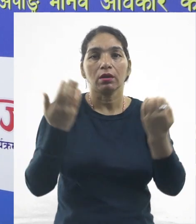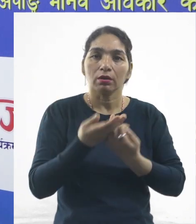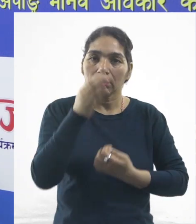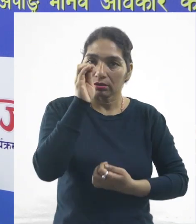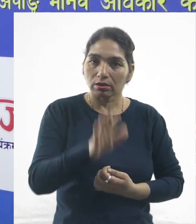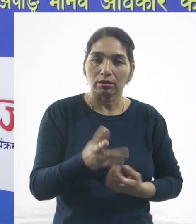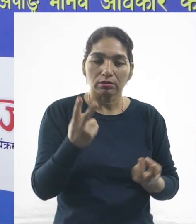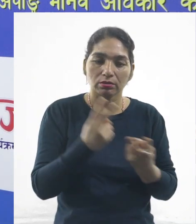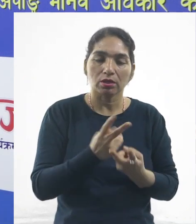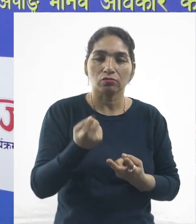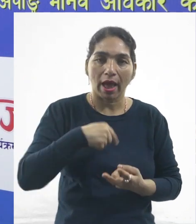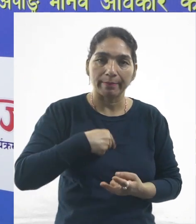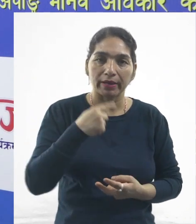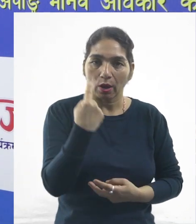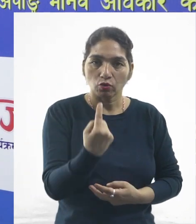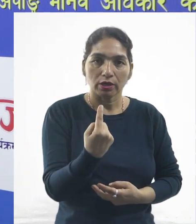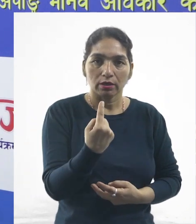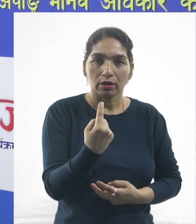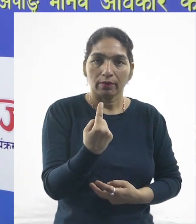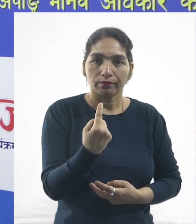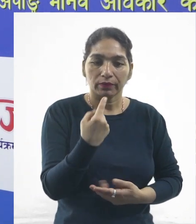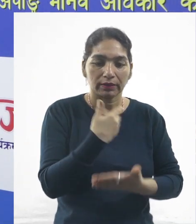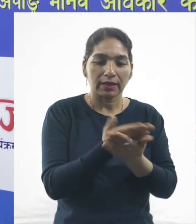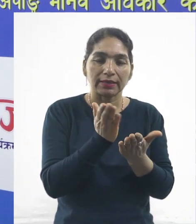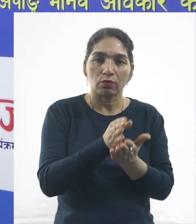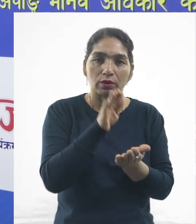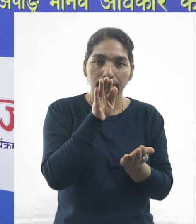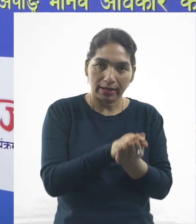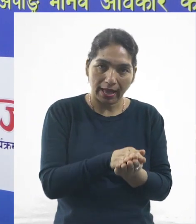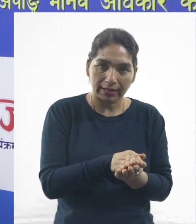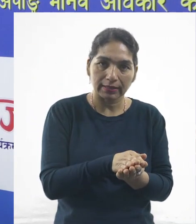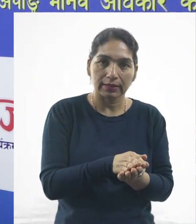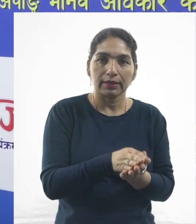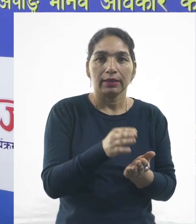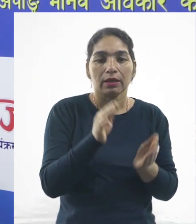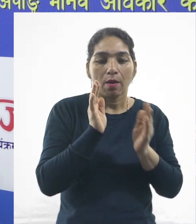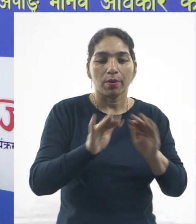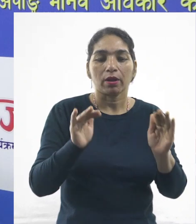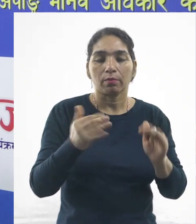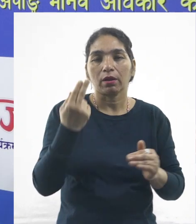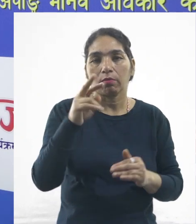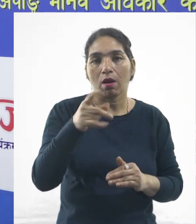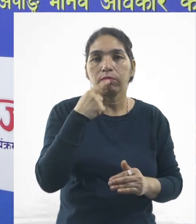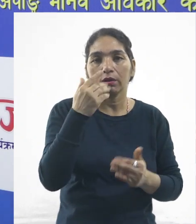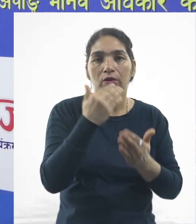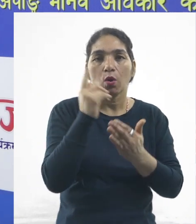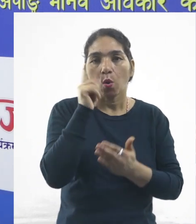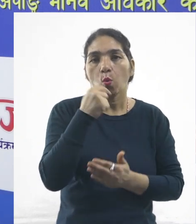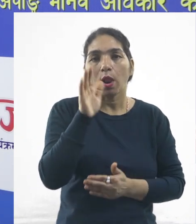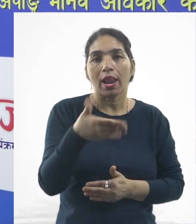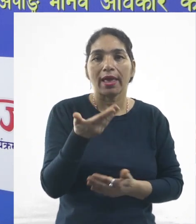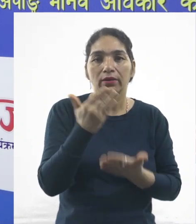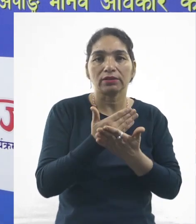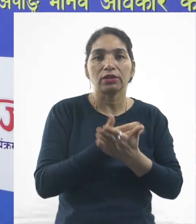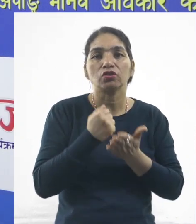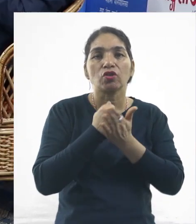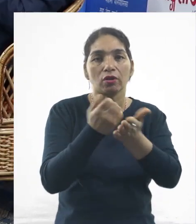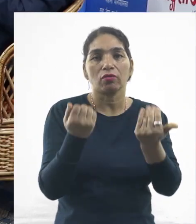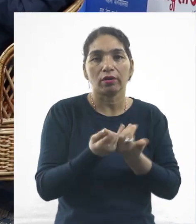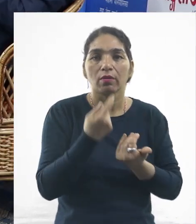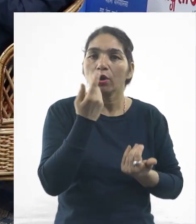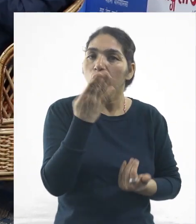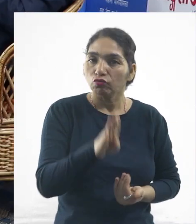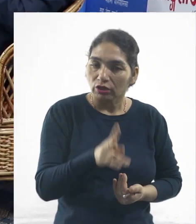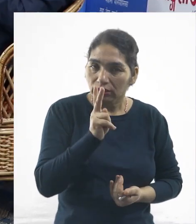हामी एउटै क्याटेगोरीमा राखेर हेर्ने संस्थाहरू पनि फरक फरक भयो भने चाहिँ कसलाई कसरी सहयोग गर्ने त भन्ने विषय हामीलाई पनि लाग्छ।